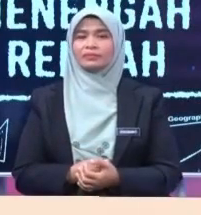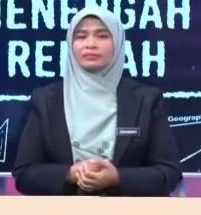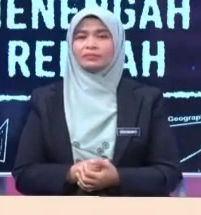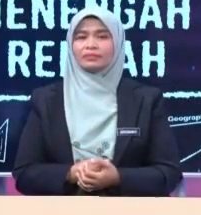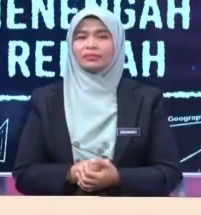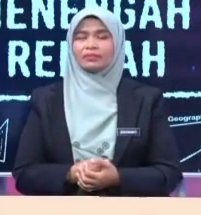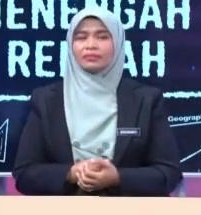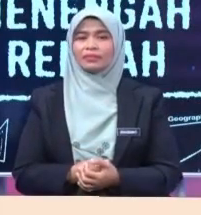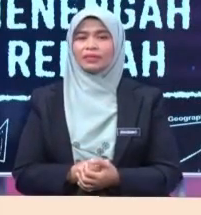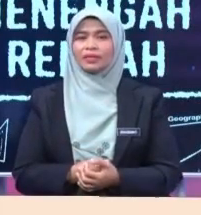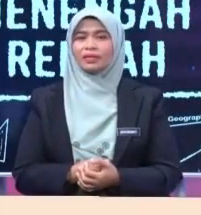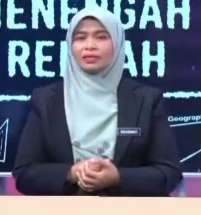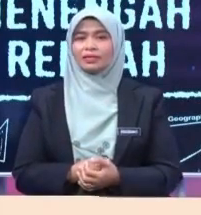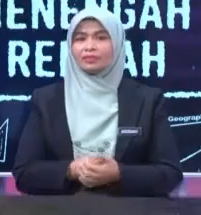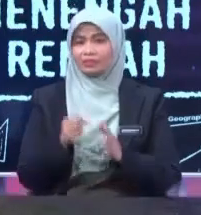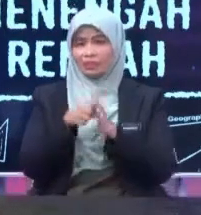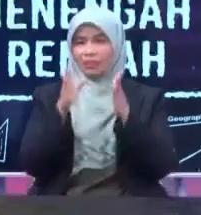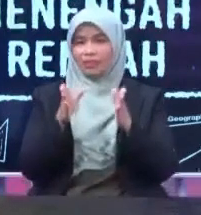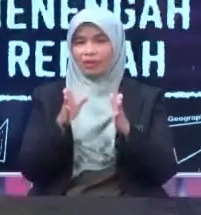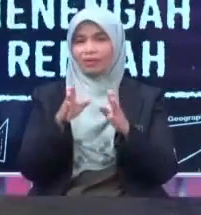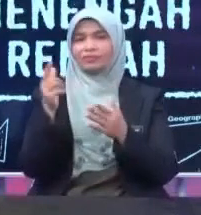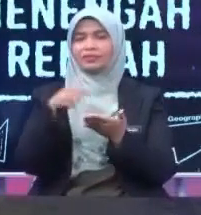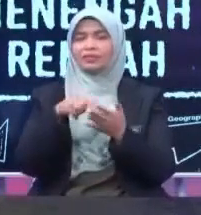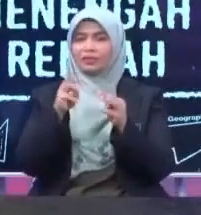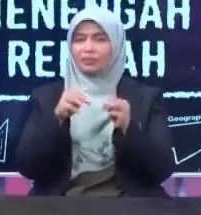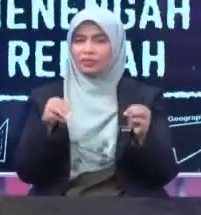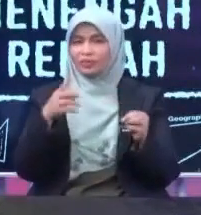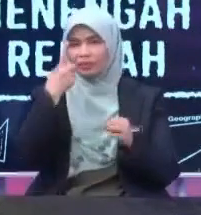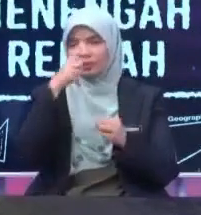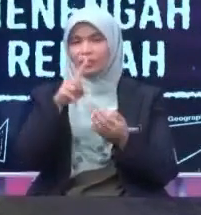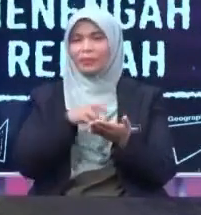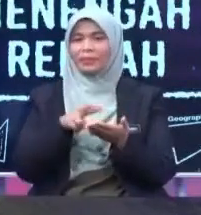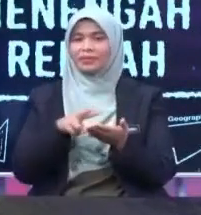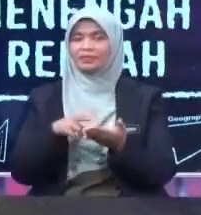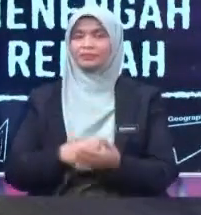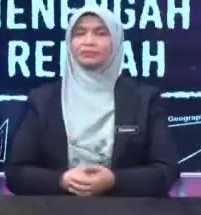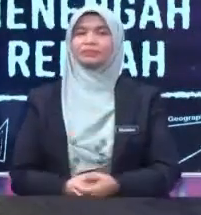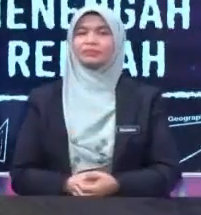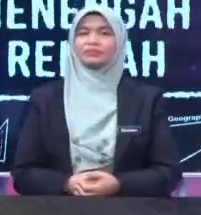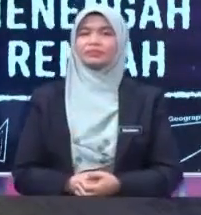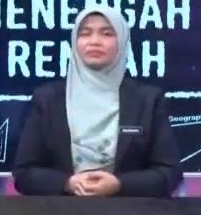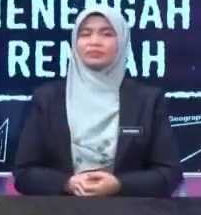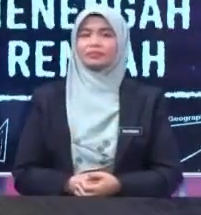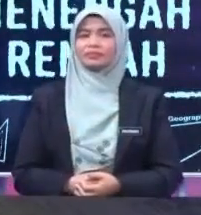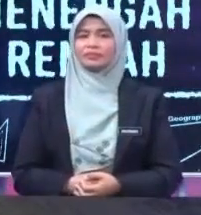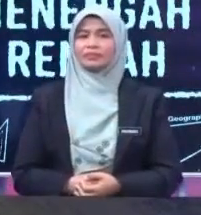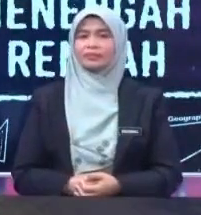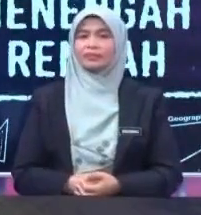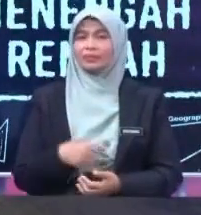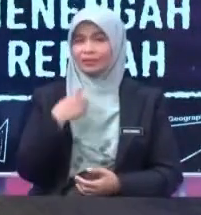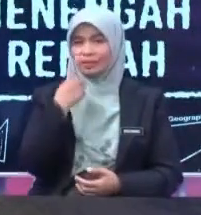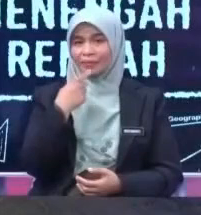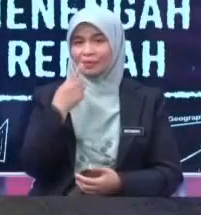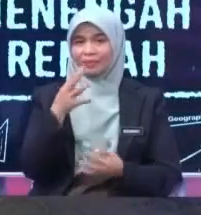minta seorang lagi murid dalam talian untuk membacakan ayat ini. Silakan. Siapa nak cuba?